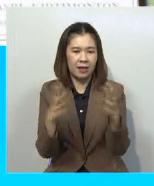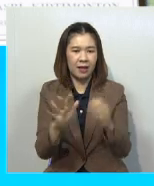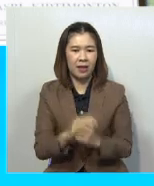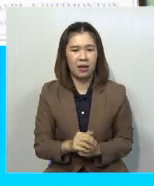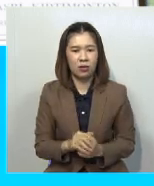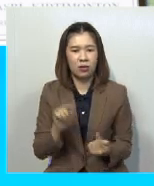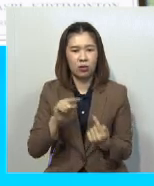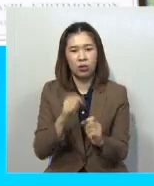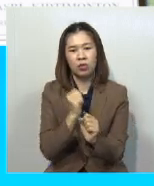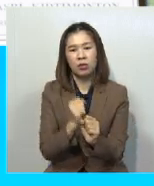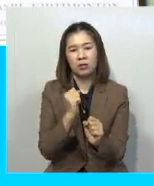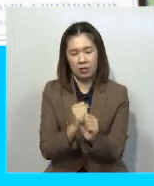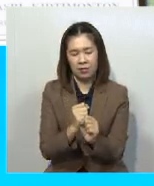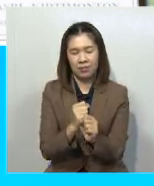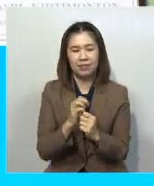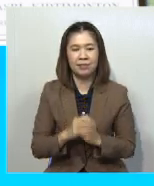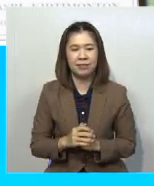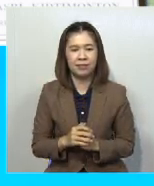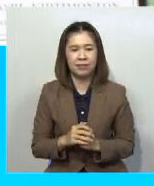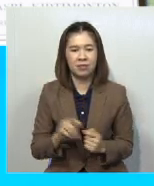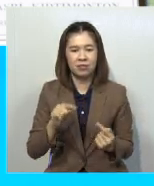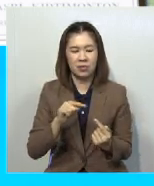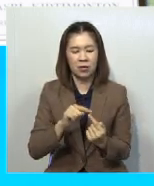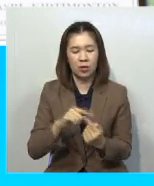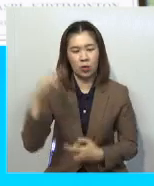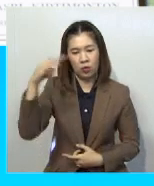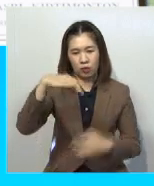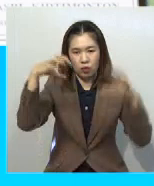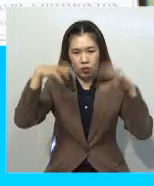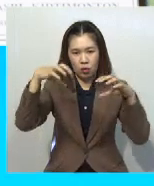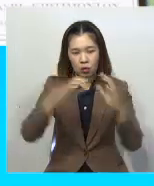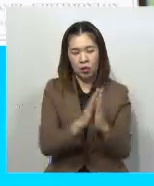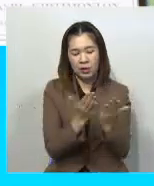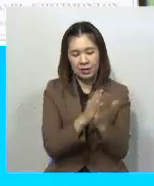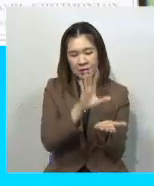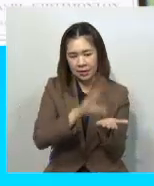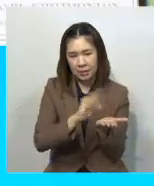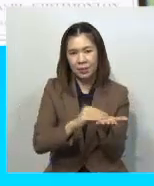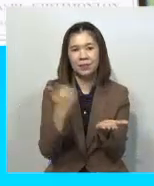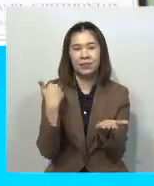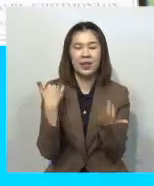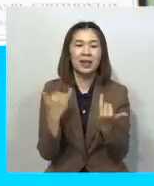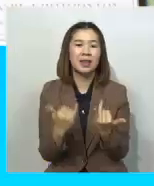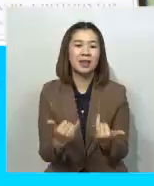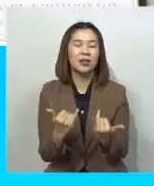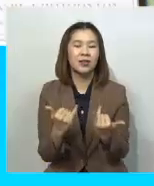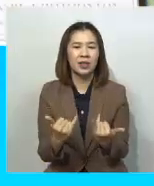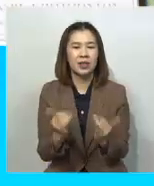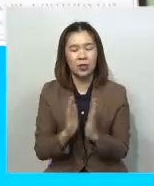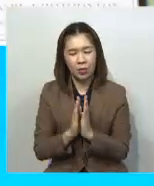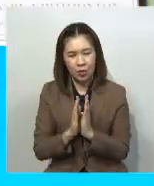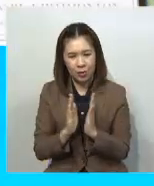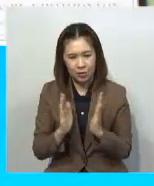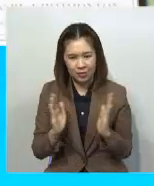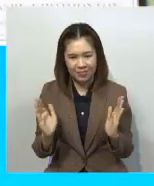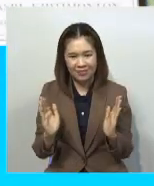การยับยั้งพายุเห็บซึ่งมีอยู่ในตำราฝนหลวงพระราชทานอยู่แล้วนะครับ ค่ะ ค่ะค่ะเดี๋ยวยังไงวันนี้ตรวจสอบกับท่านอธิบดีเพียงเท่